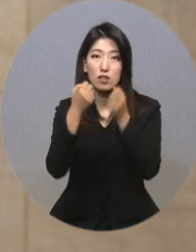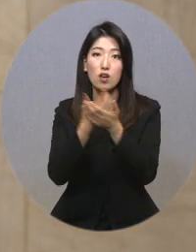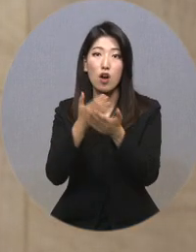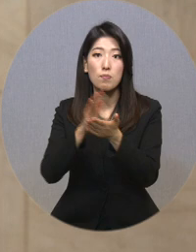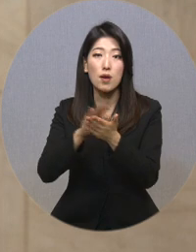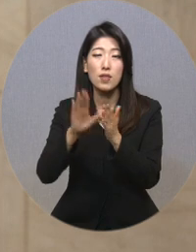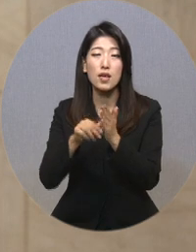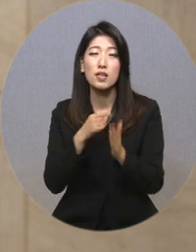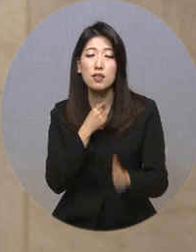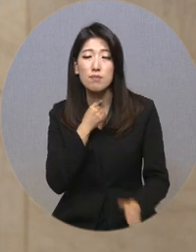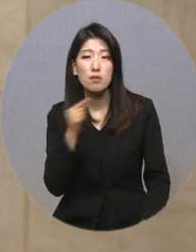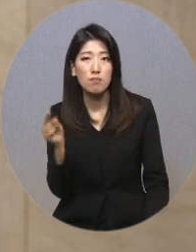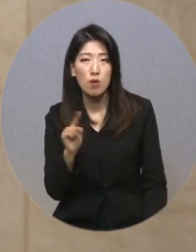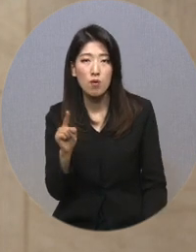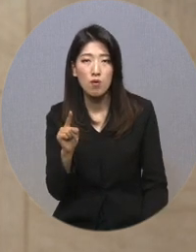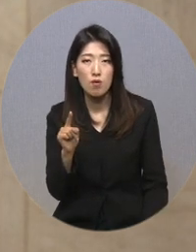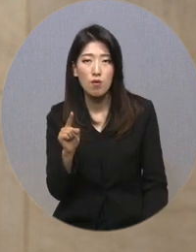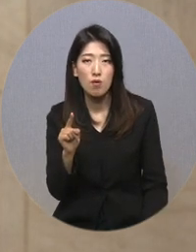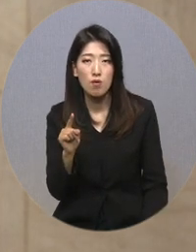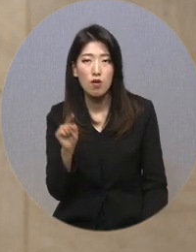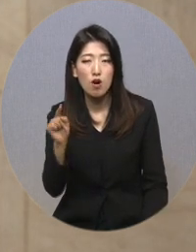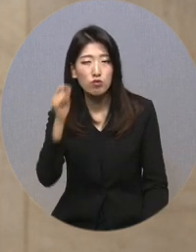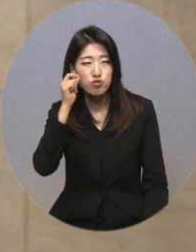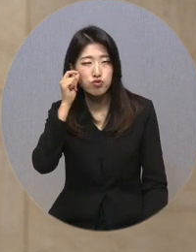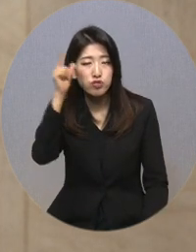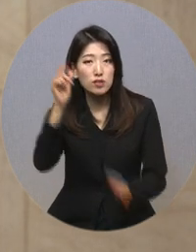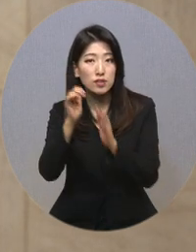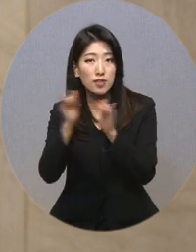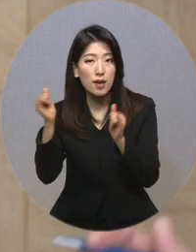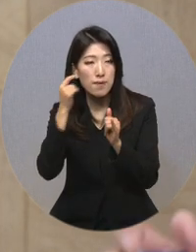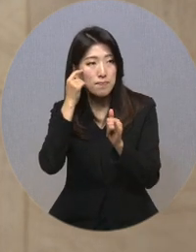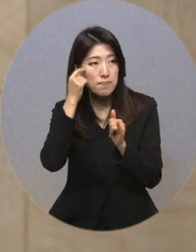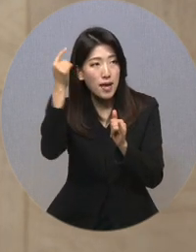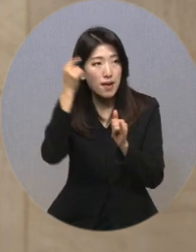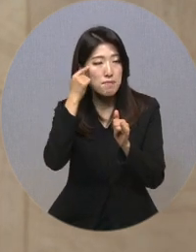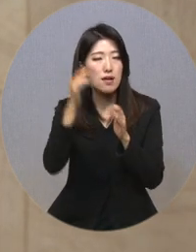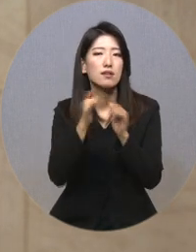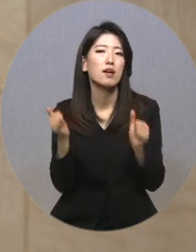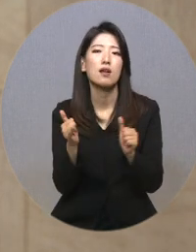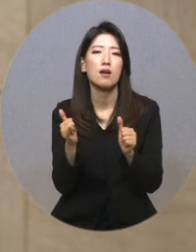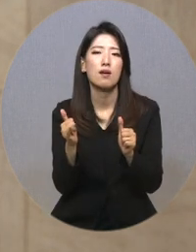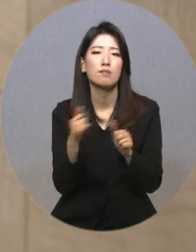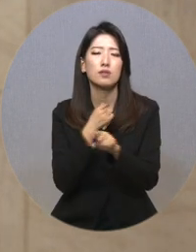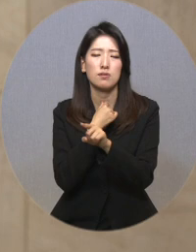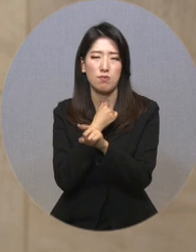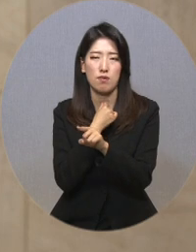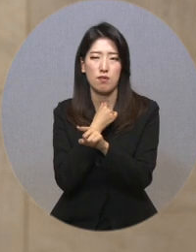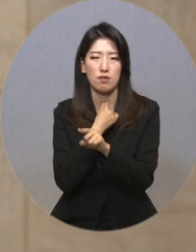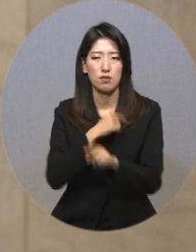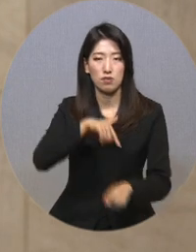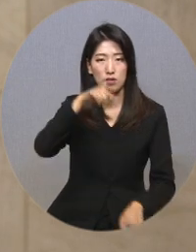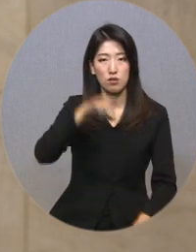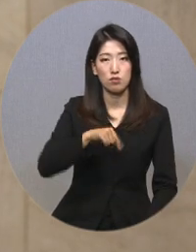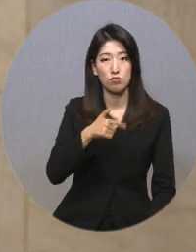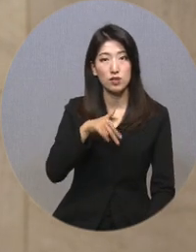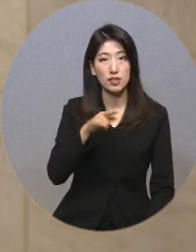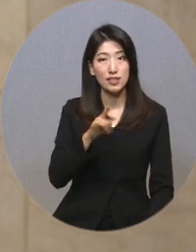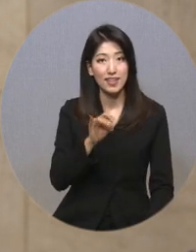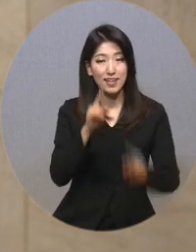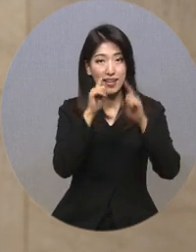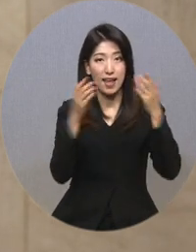뭐냐면 4차 산업에서 요구하는 인재는 창조적인 인재예요. 아, 예. 그래서 저희 군장대학의 권학 이념이